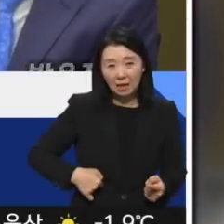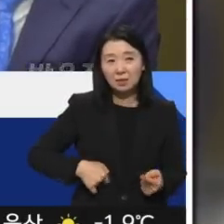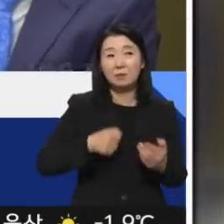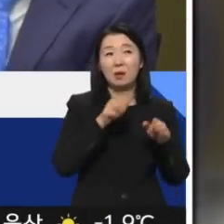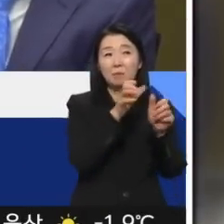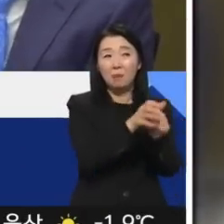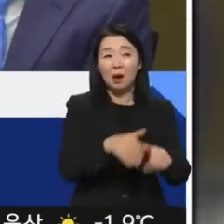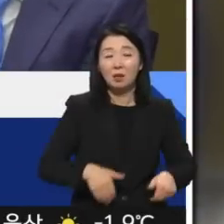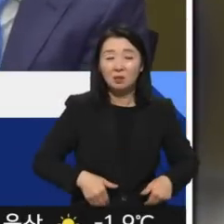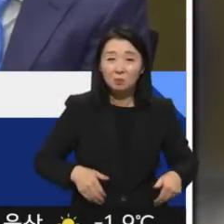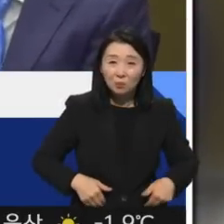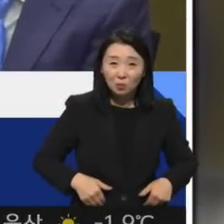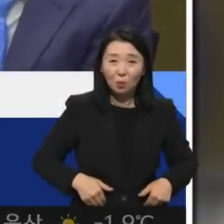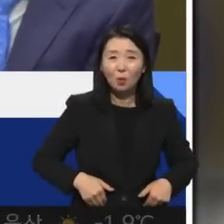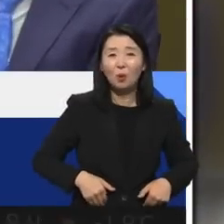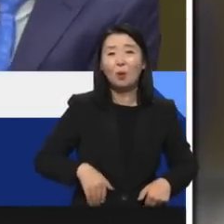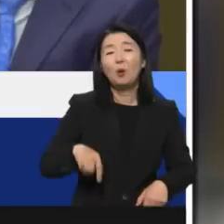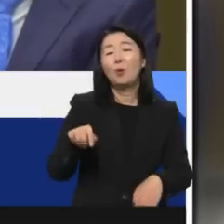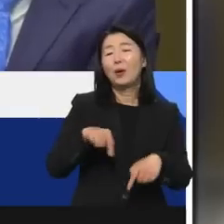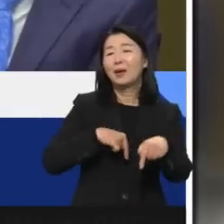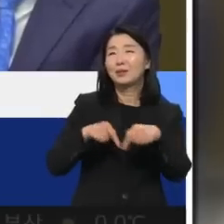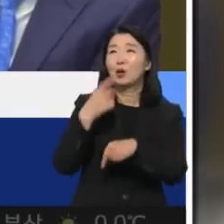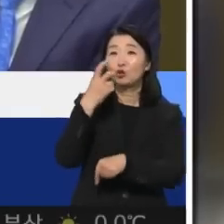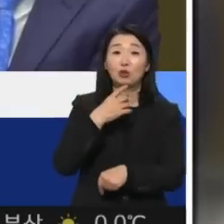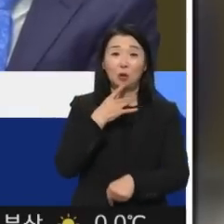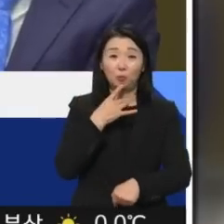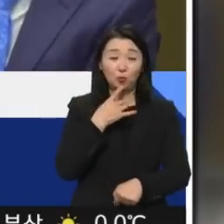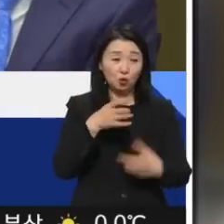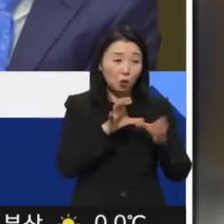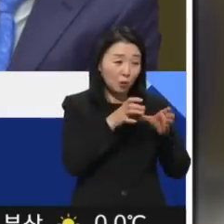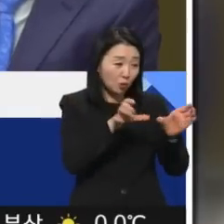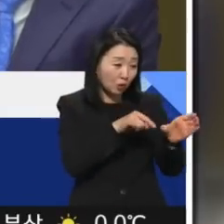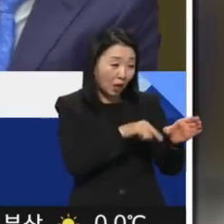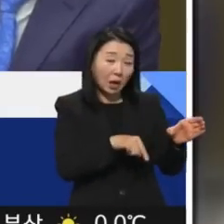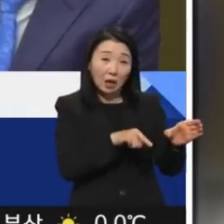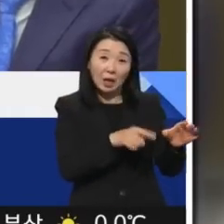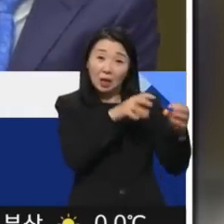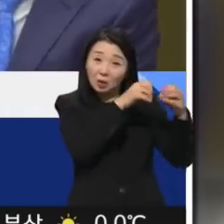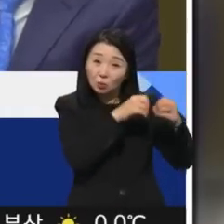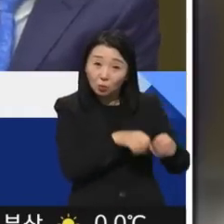대우라고 하는 건 정치적 수사일 뿐이고 우리 안에서의 그런 관례,